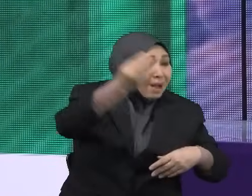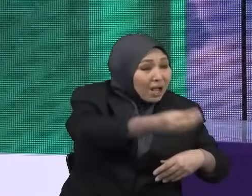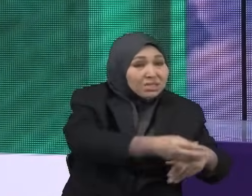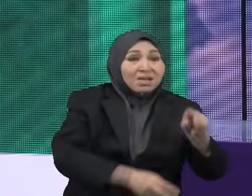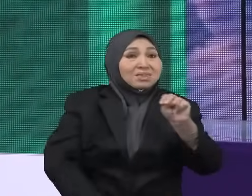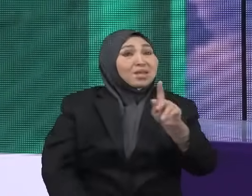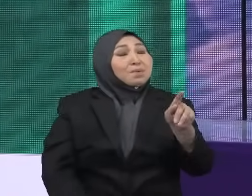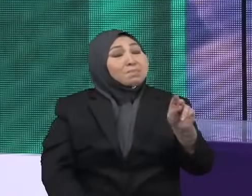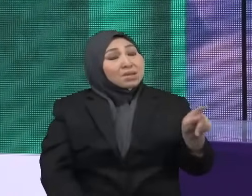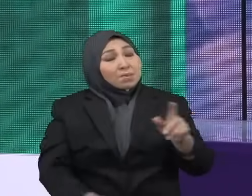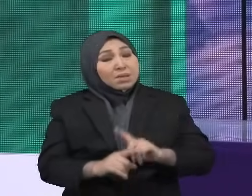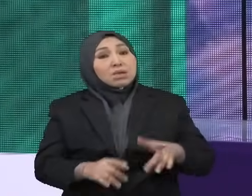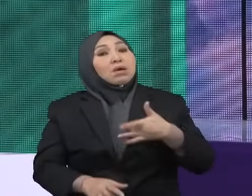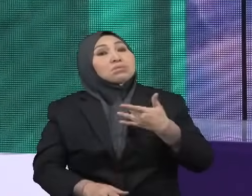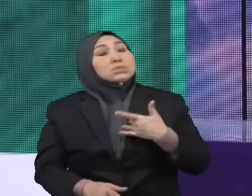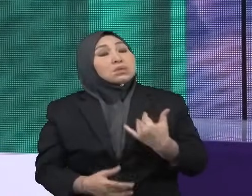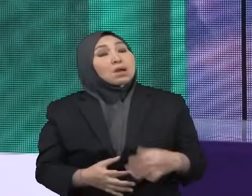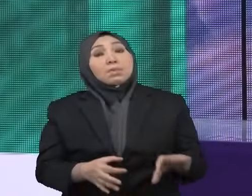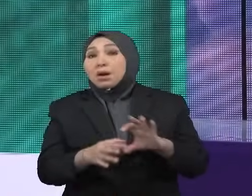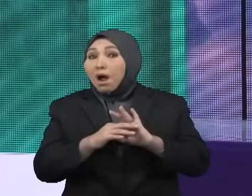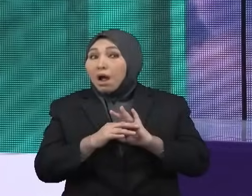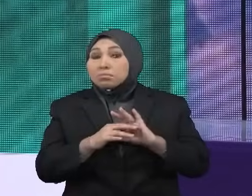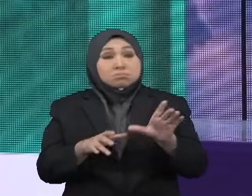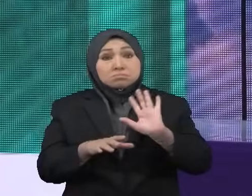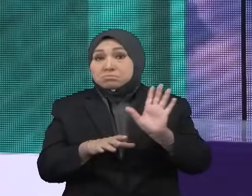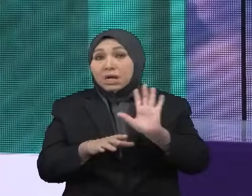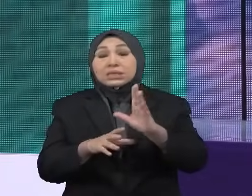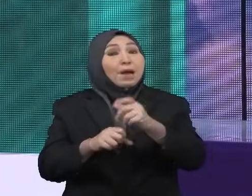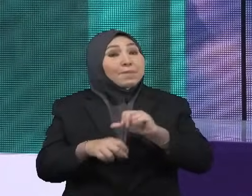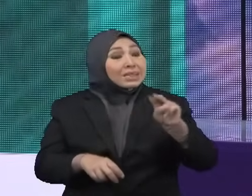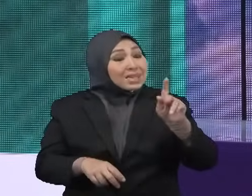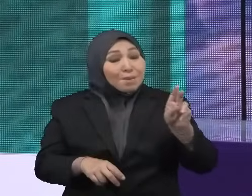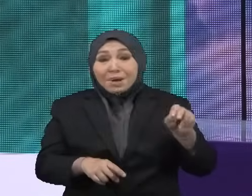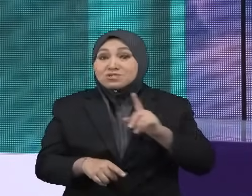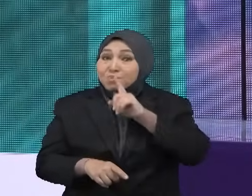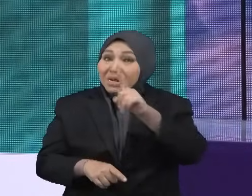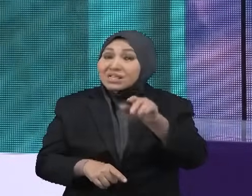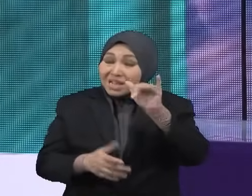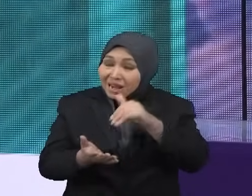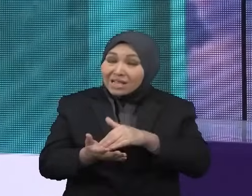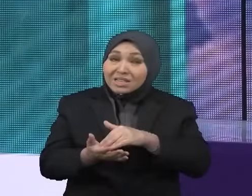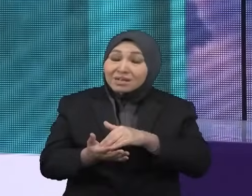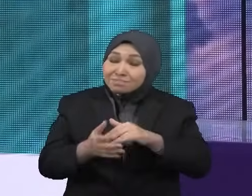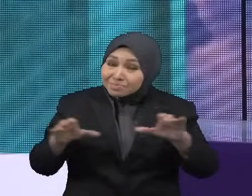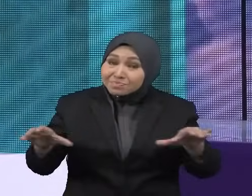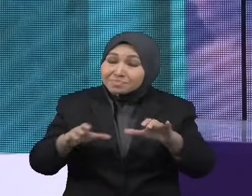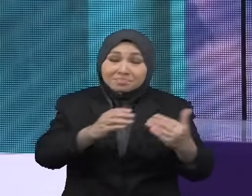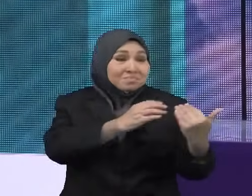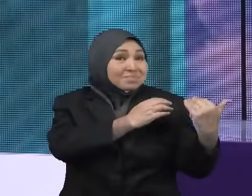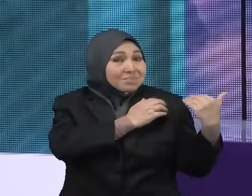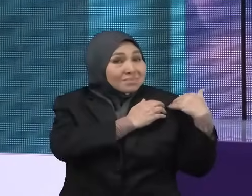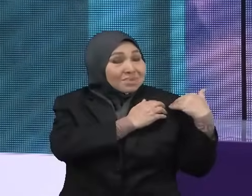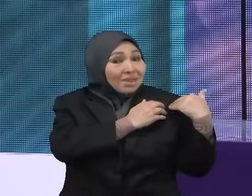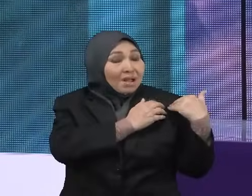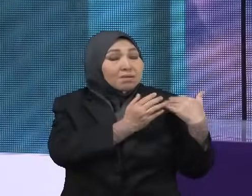mereka merasakan mereka berhak dengan nikmat. Bukannya bila mendapat nikmat, sebenarnya makin lagi melakukan tanggungjawab. Dan